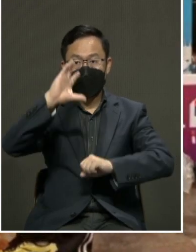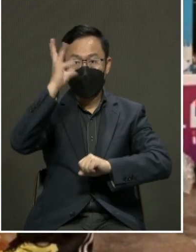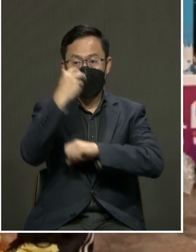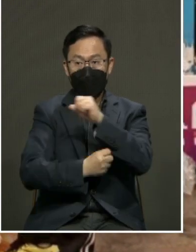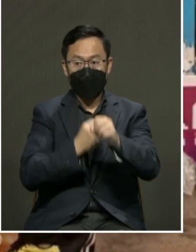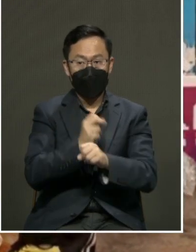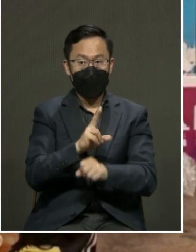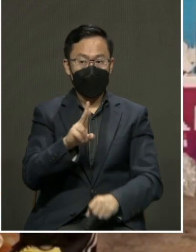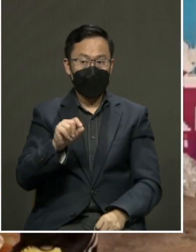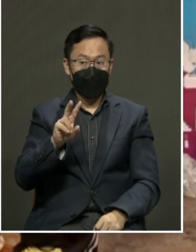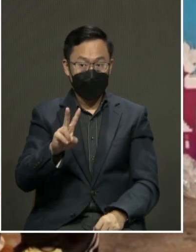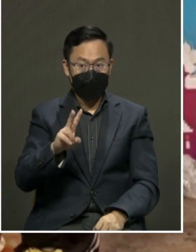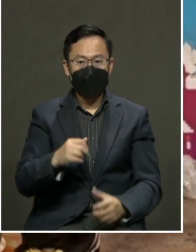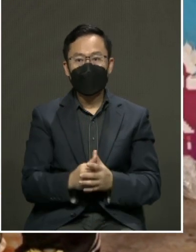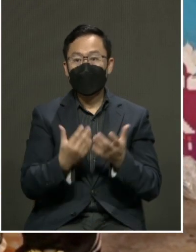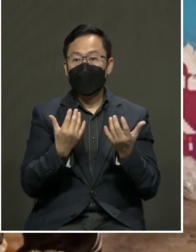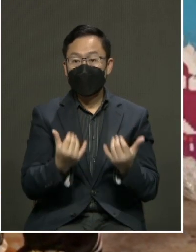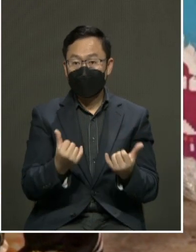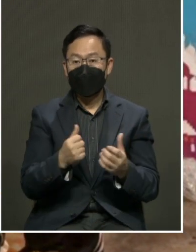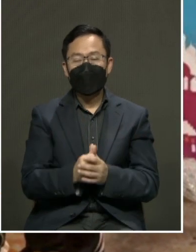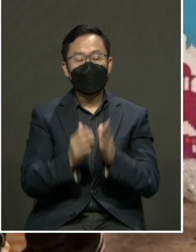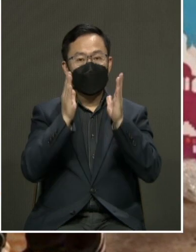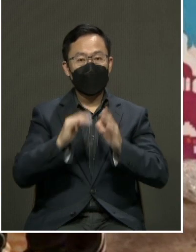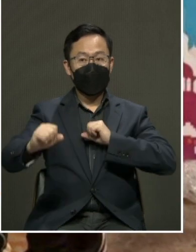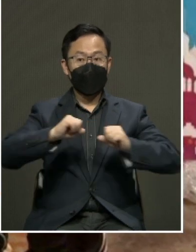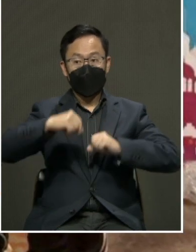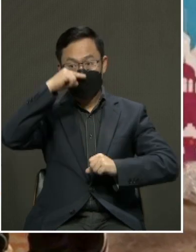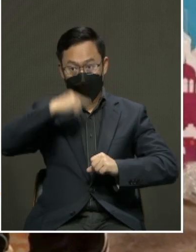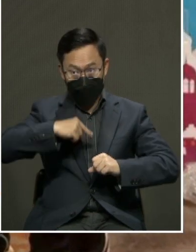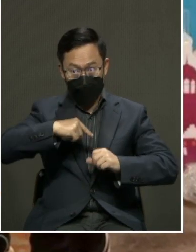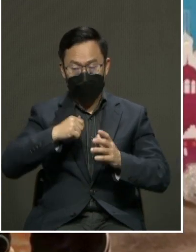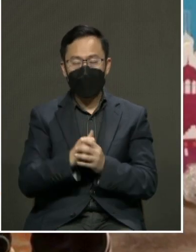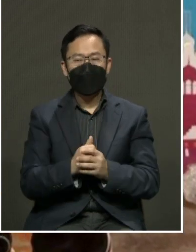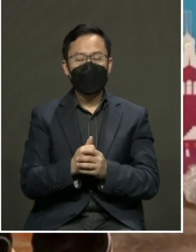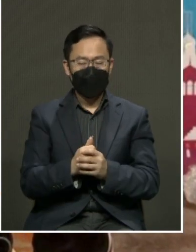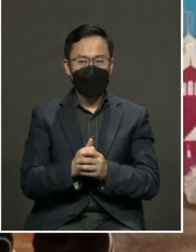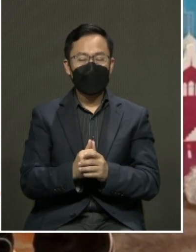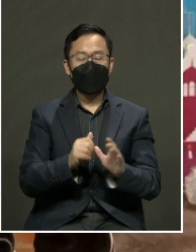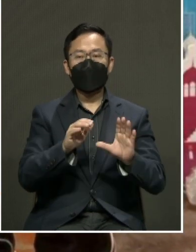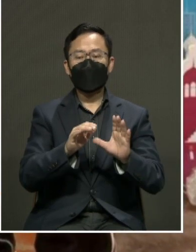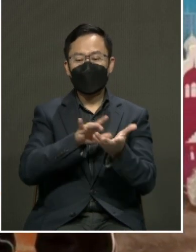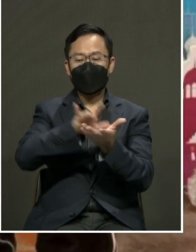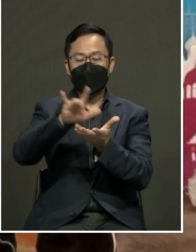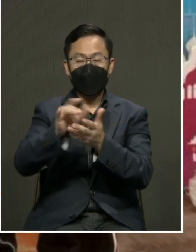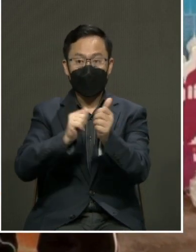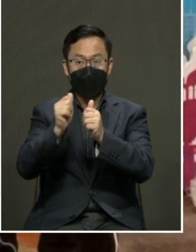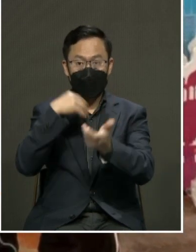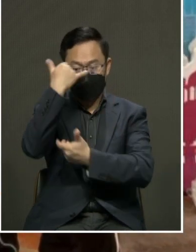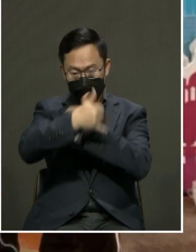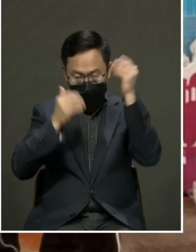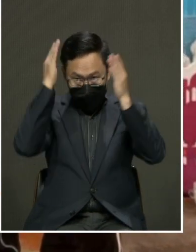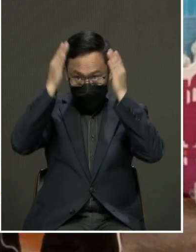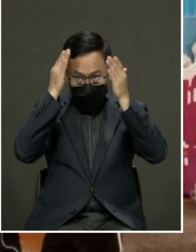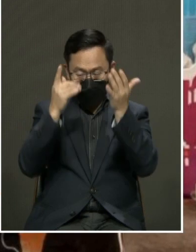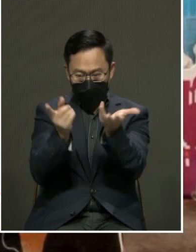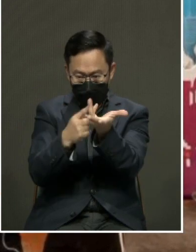การแข่งขันในครั้งนี้นะคะก็ทำการแข่งขันกันที่กรุงกัวลาลัมเปอร์ประเทศมาเลเซียค่ะโดยในครั้งนี้มีนักกีฬากว่า98ชาติน